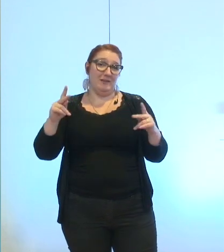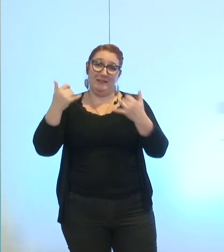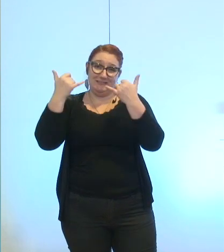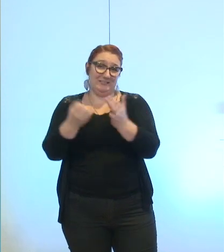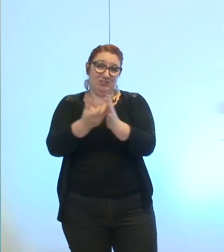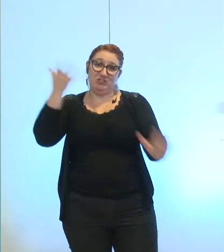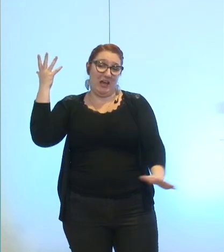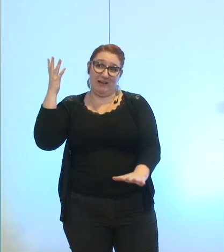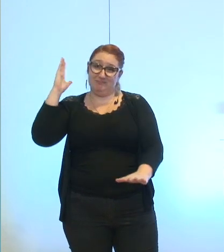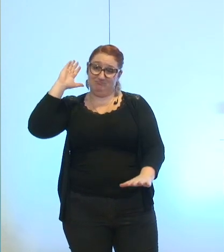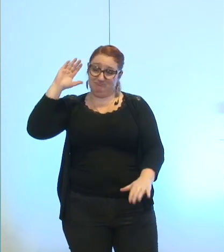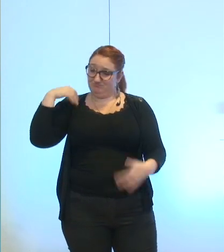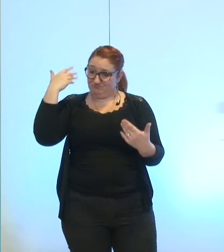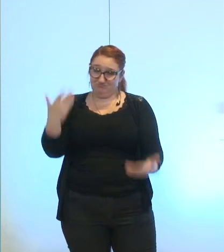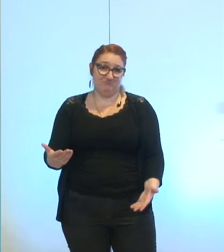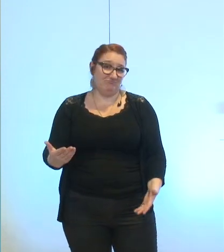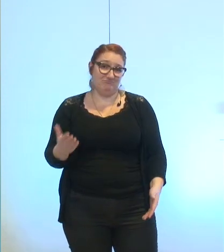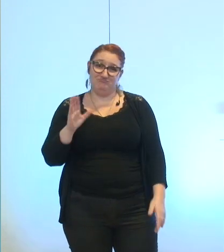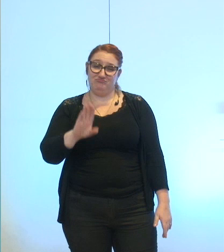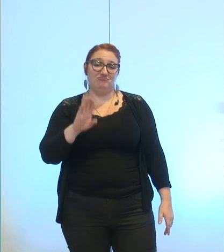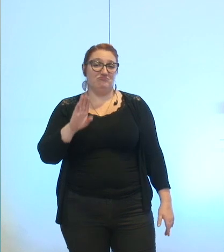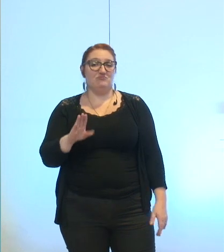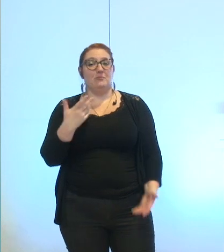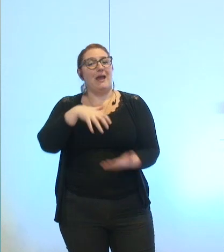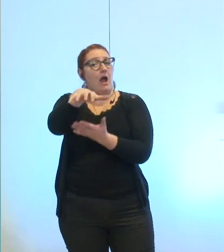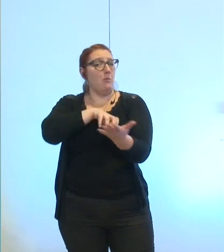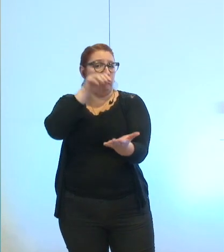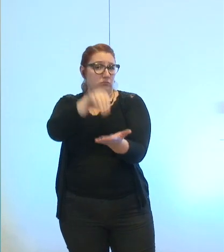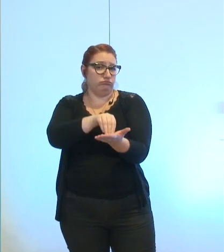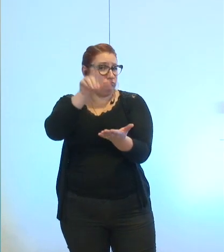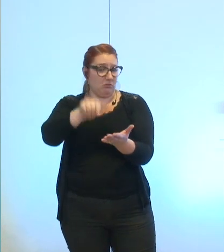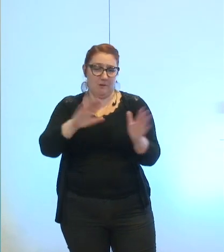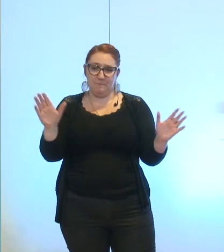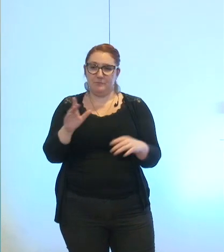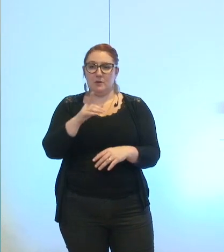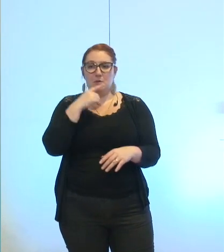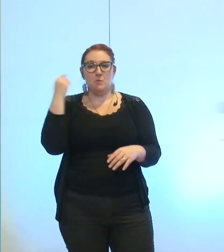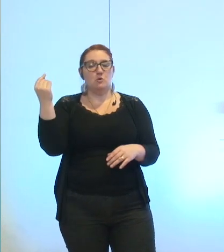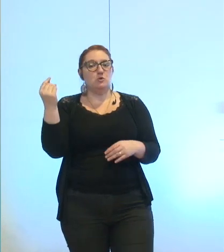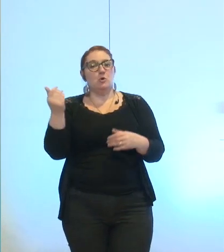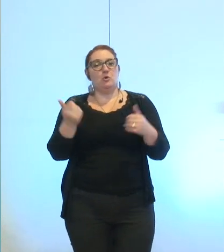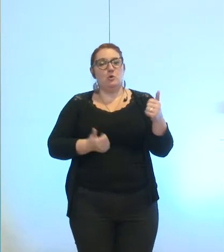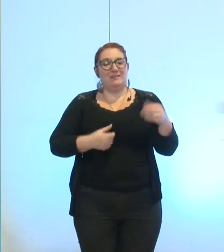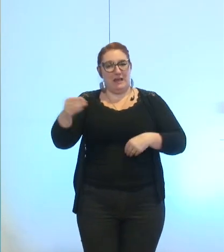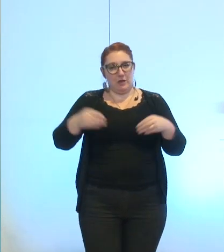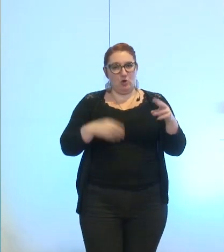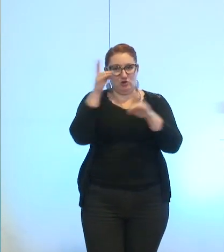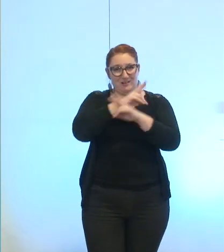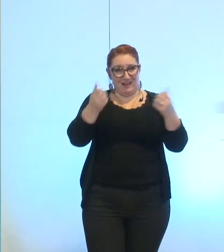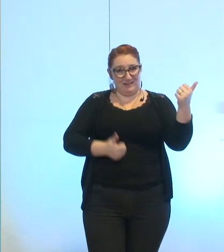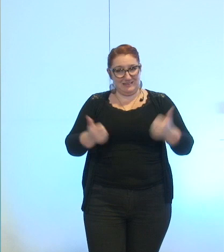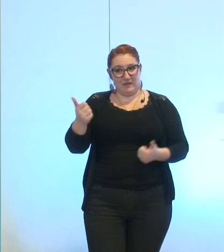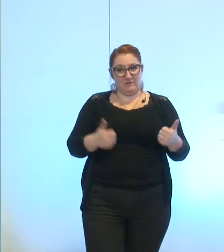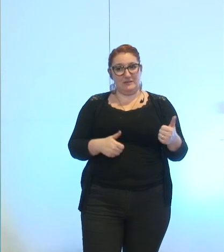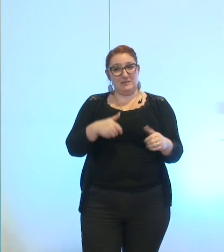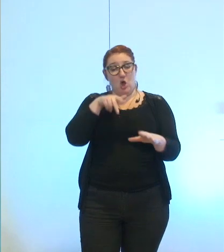est dit aussi dans le rapport dans la conclusion de Monsieur le Directeur Général des Services en introduction cela doit être